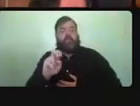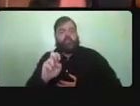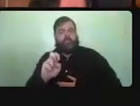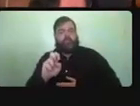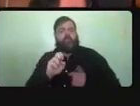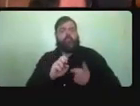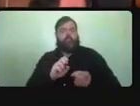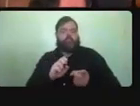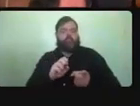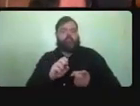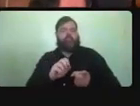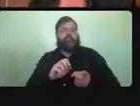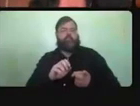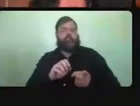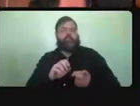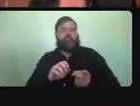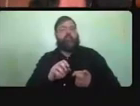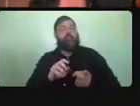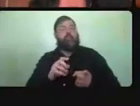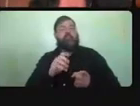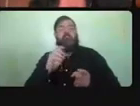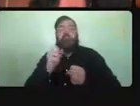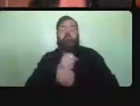waweze kutumia majengo haya.